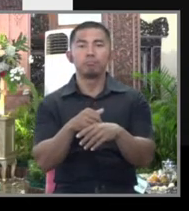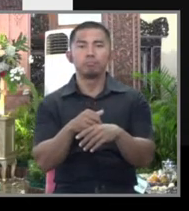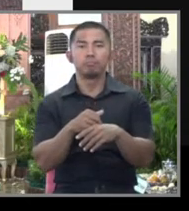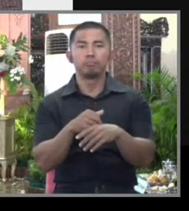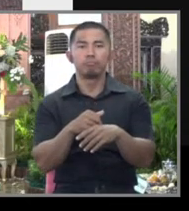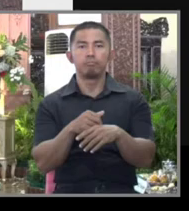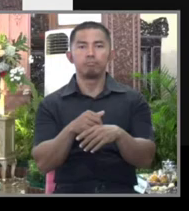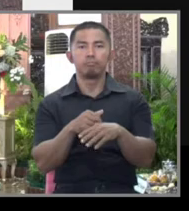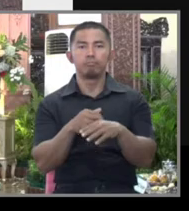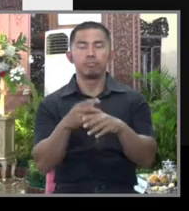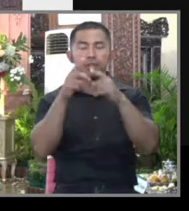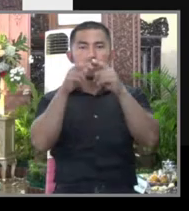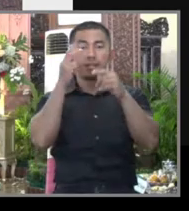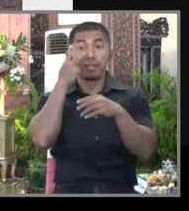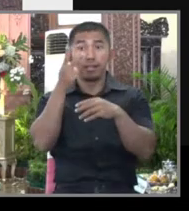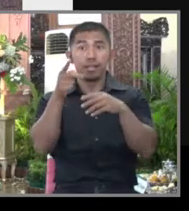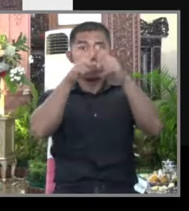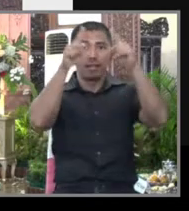jalan ini